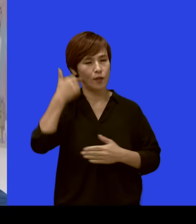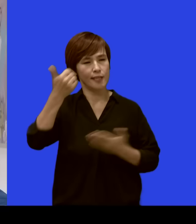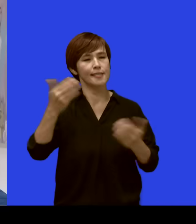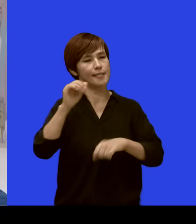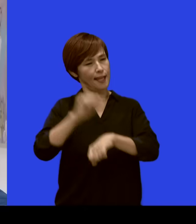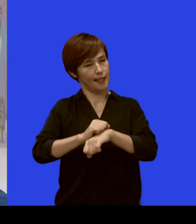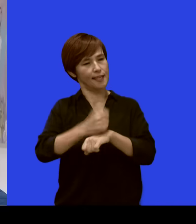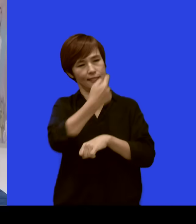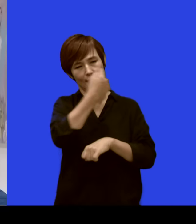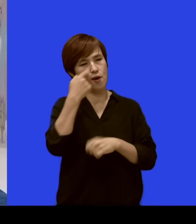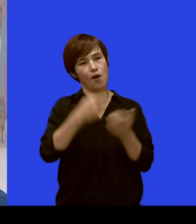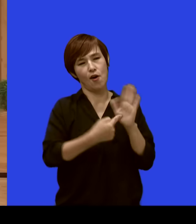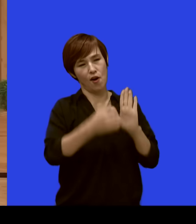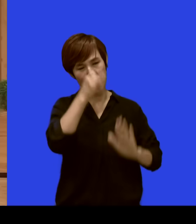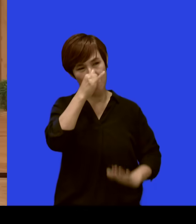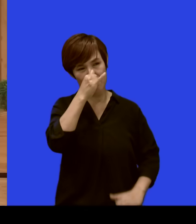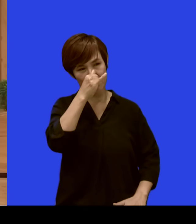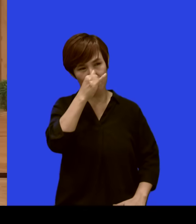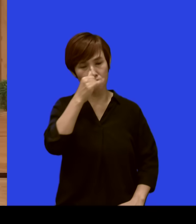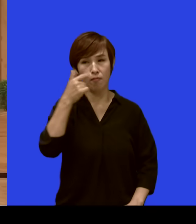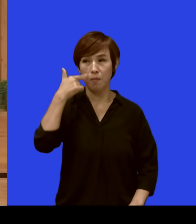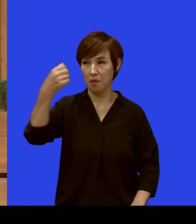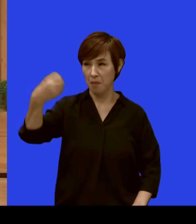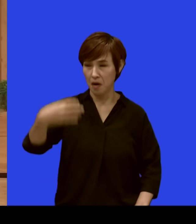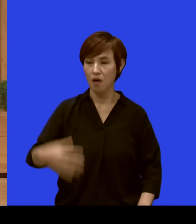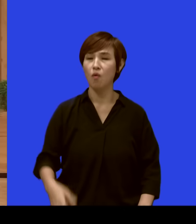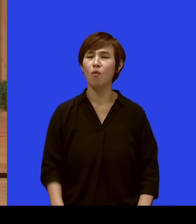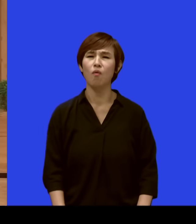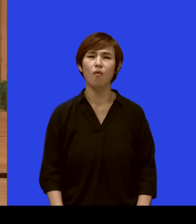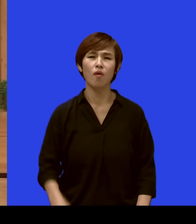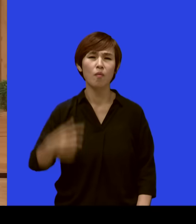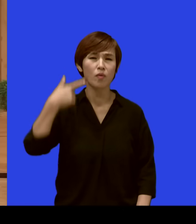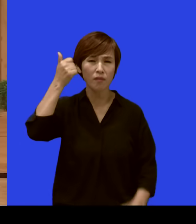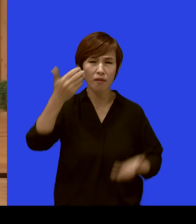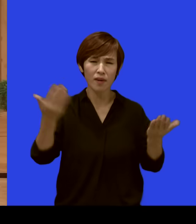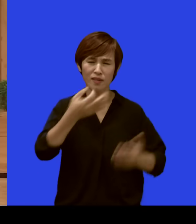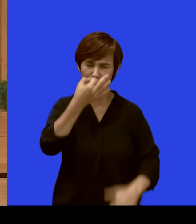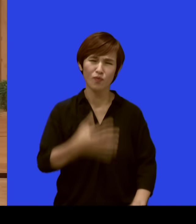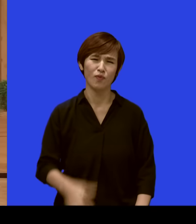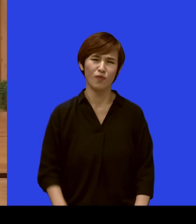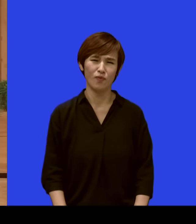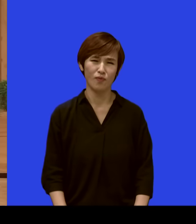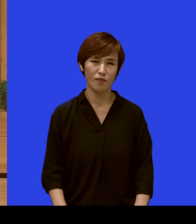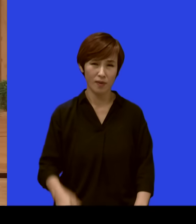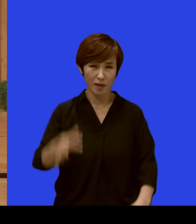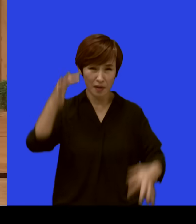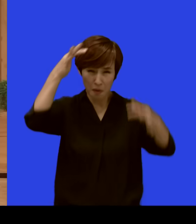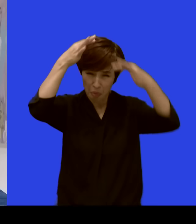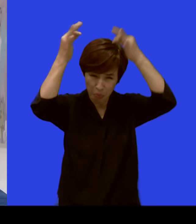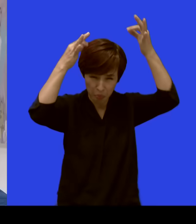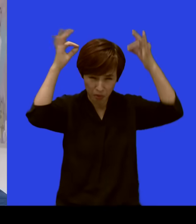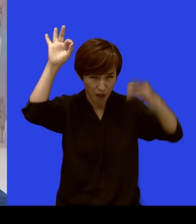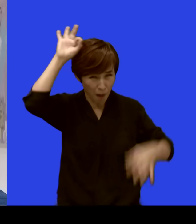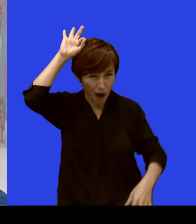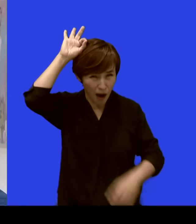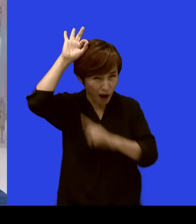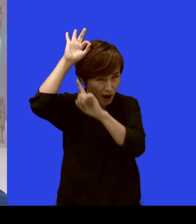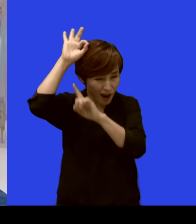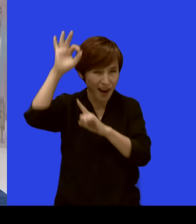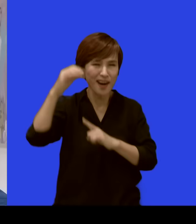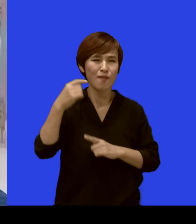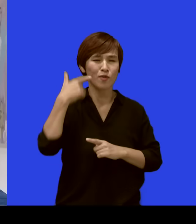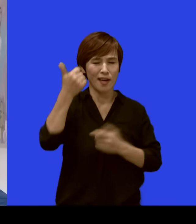증거다라고 하시더라고요. 그러니까 그만큼 목회가 힘드시고 사실 목사님께는 이 원흉 탈모가 목회를 하셨다는